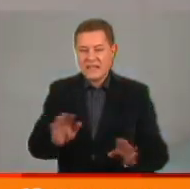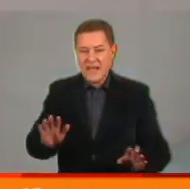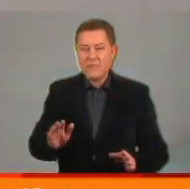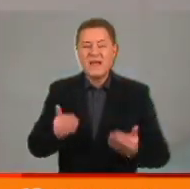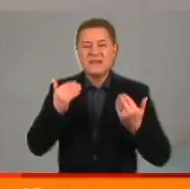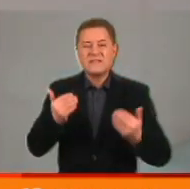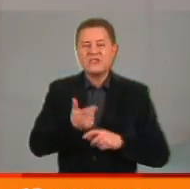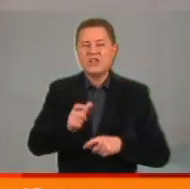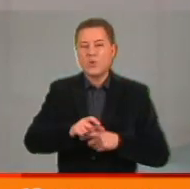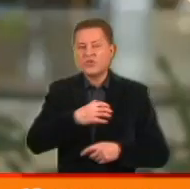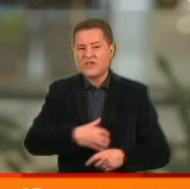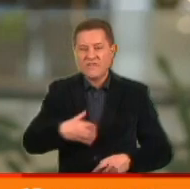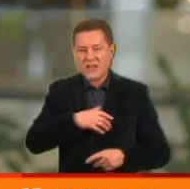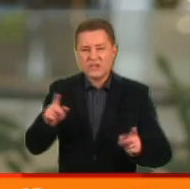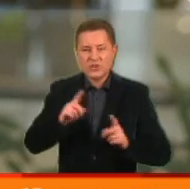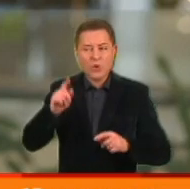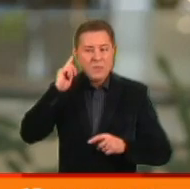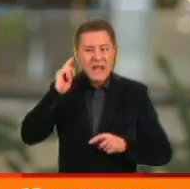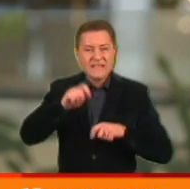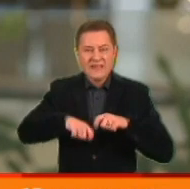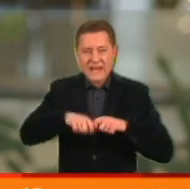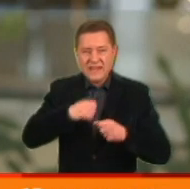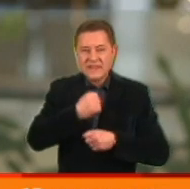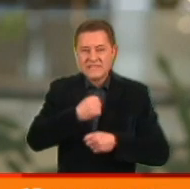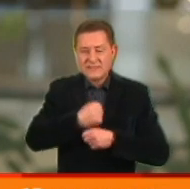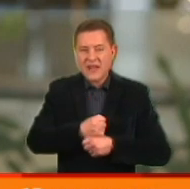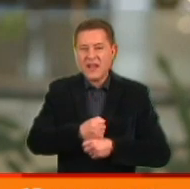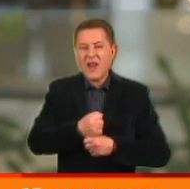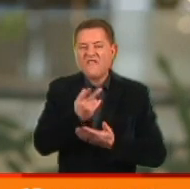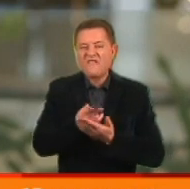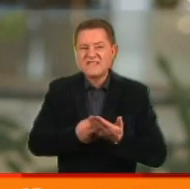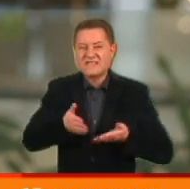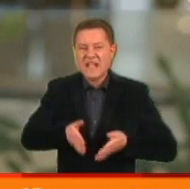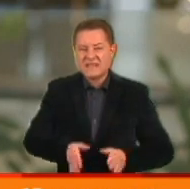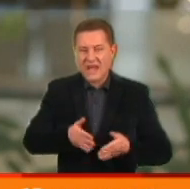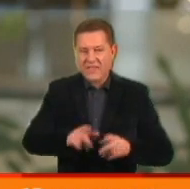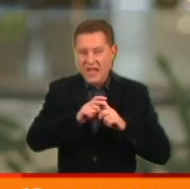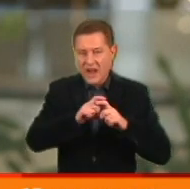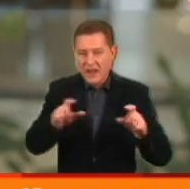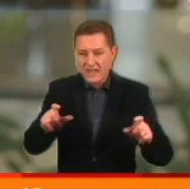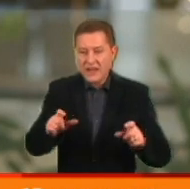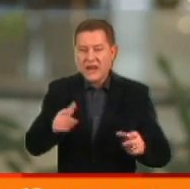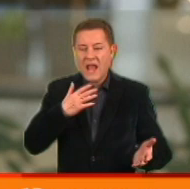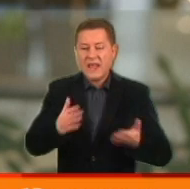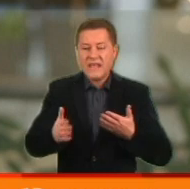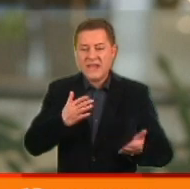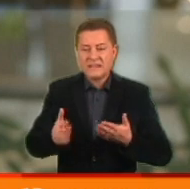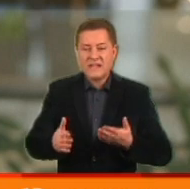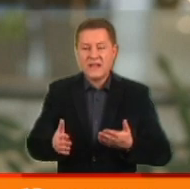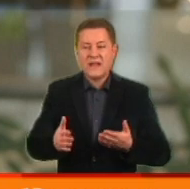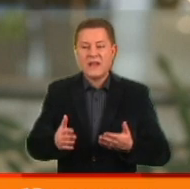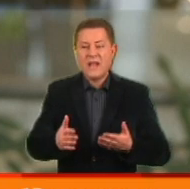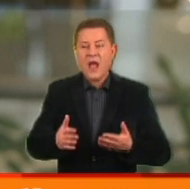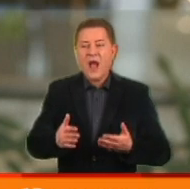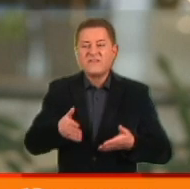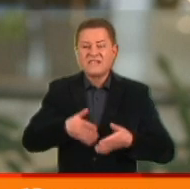Сейчас очень важно, чтобы скрининг этот мы сделали в родильных стационарах. Это очень важный момент. Потому что если в родильных стационарах дети